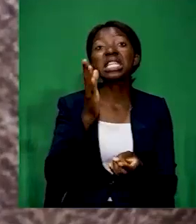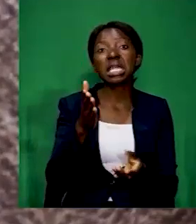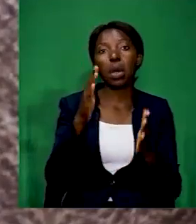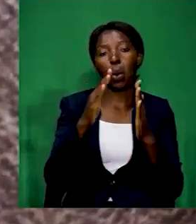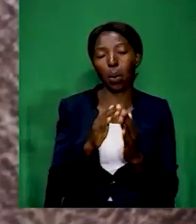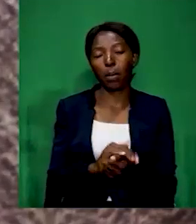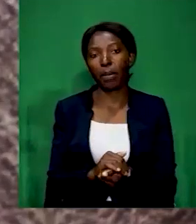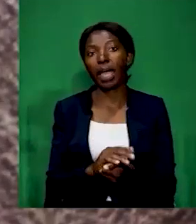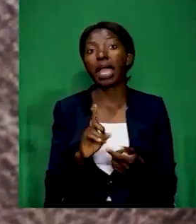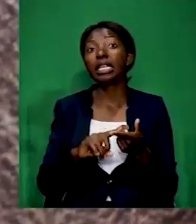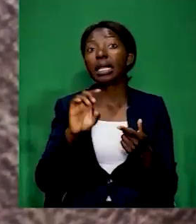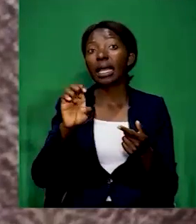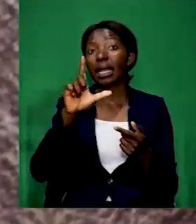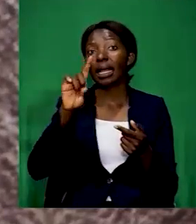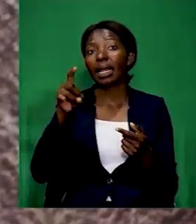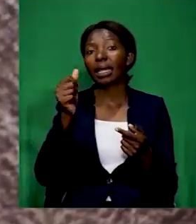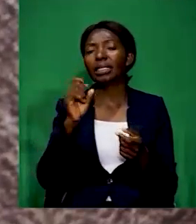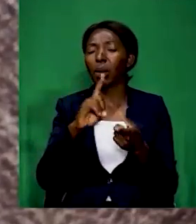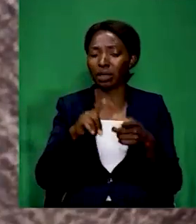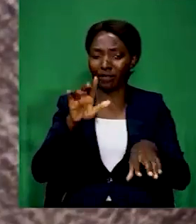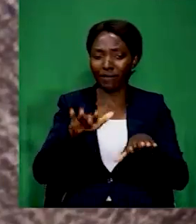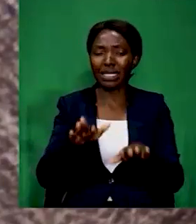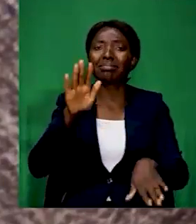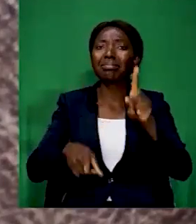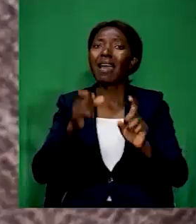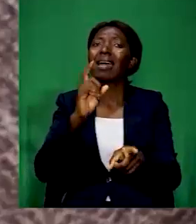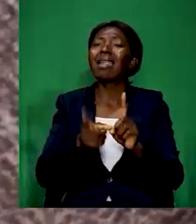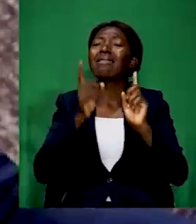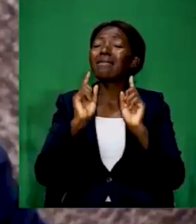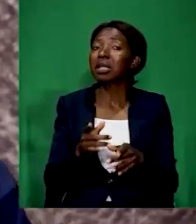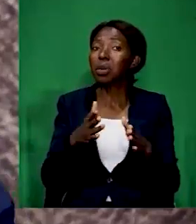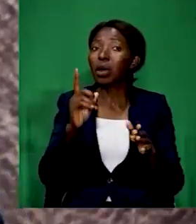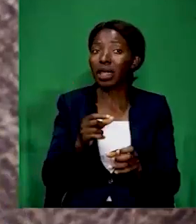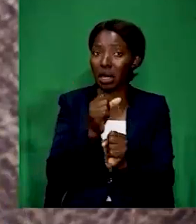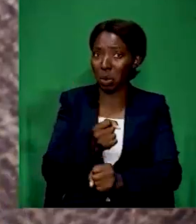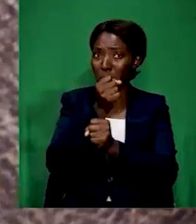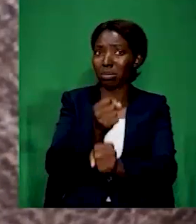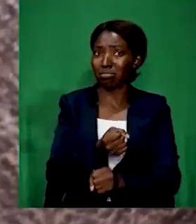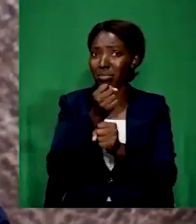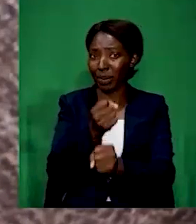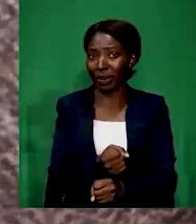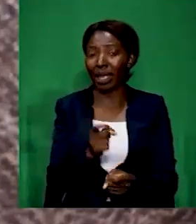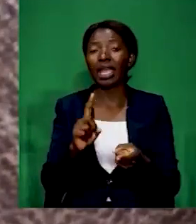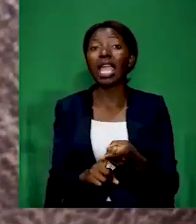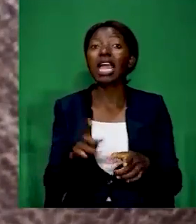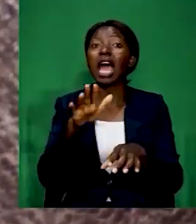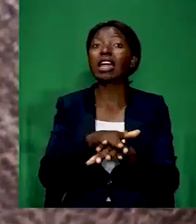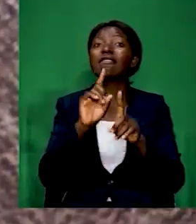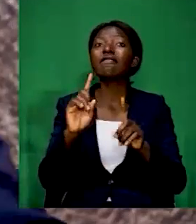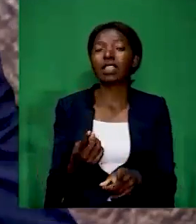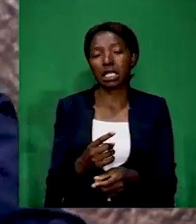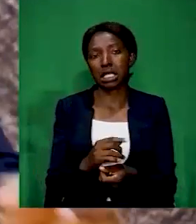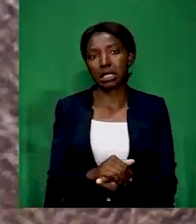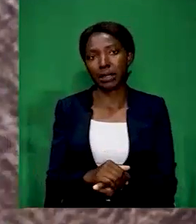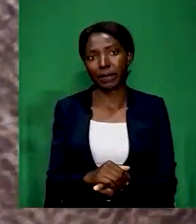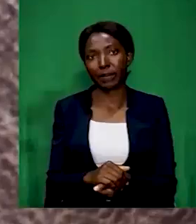Jezreel. Elijah netsoka. Anokunda mabizaru kukweva ngoro. Owa tangira kusika